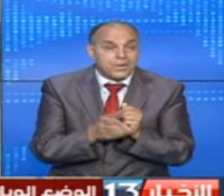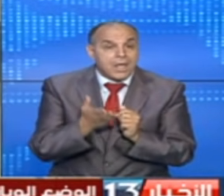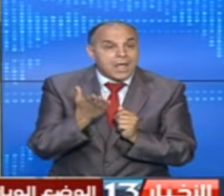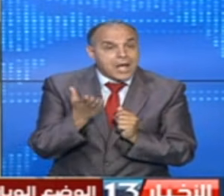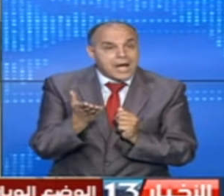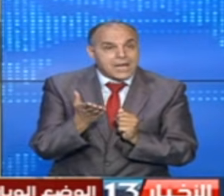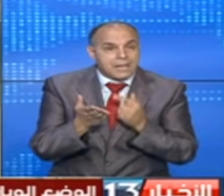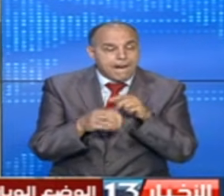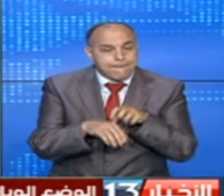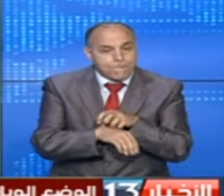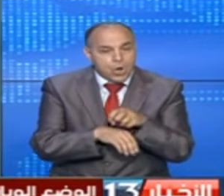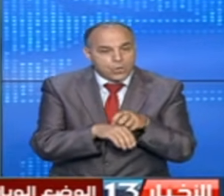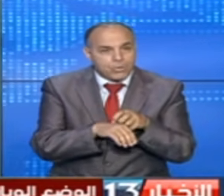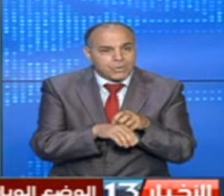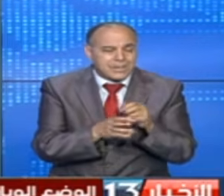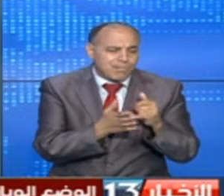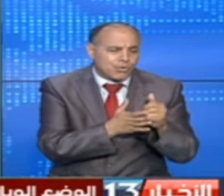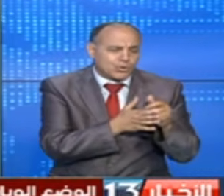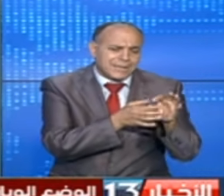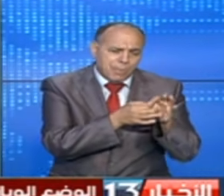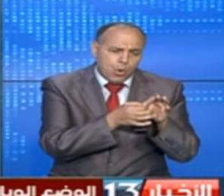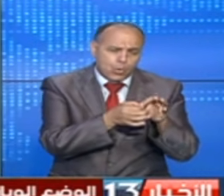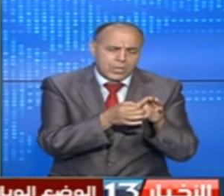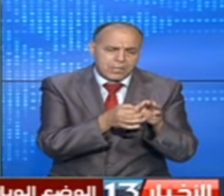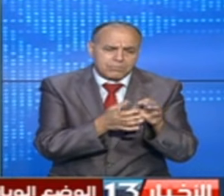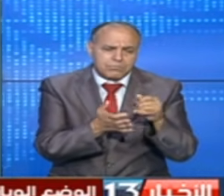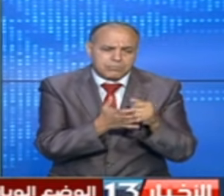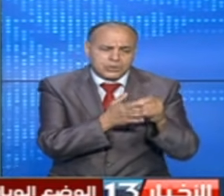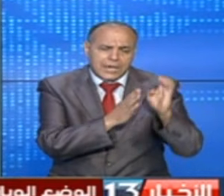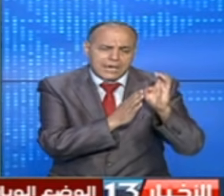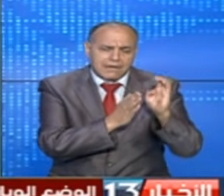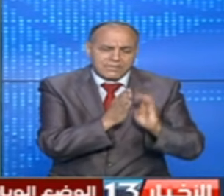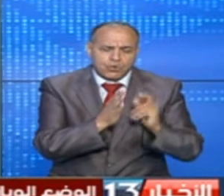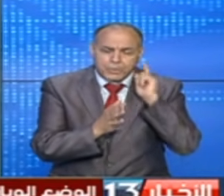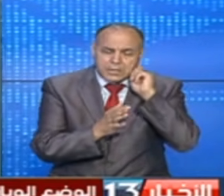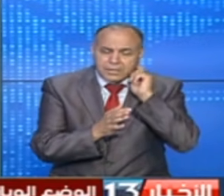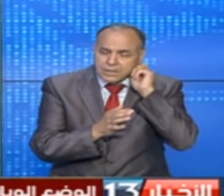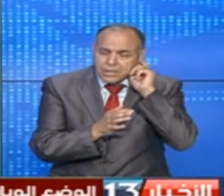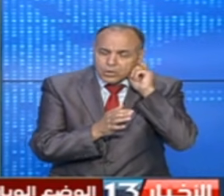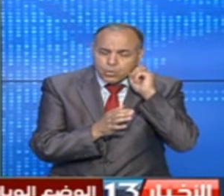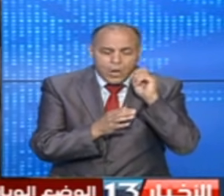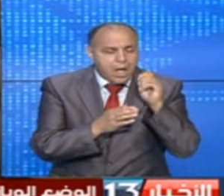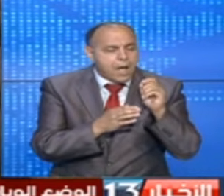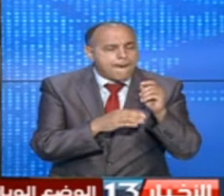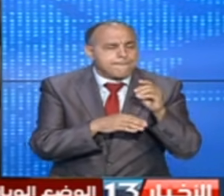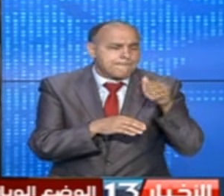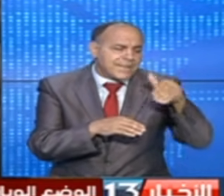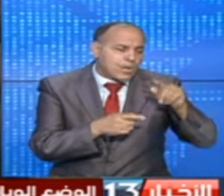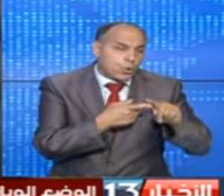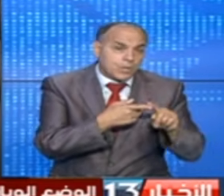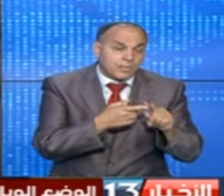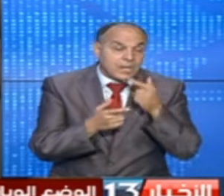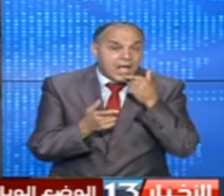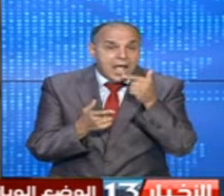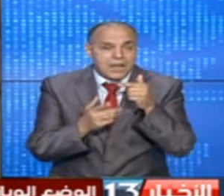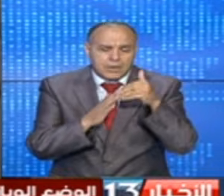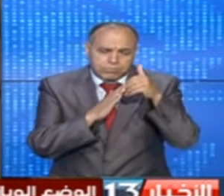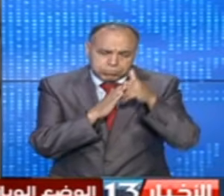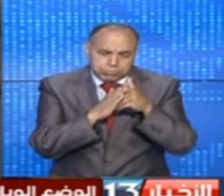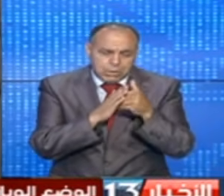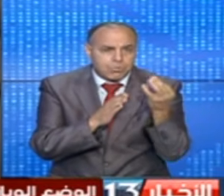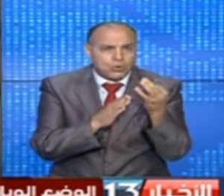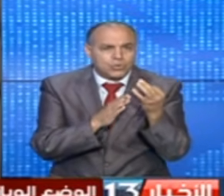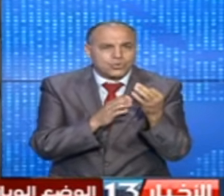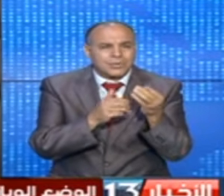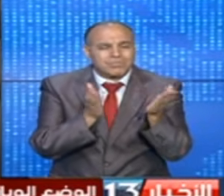خاصة بمعتمدية سيدي بوبكر وسيدي عيش وجفصة الجنوبية والمظلة والمتلوي، رغم تراجع نسبة